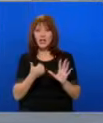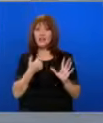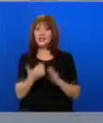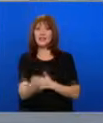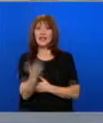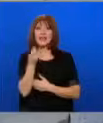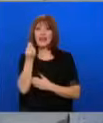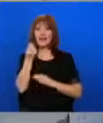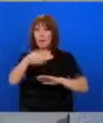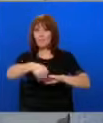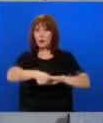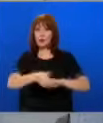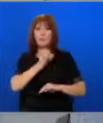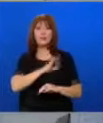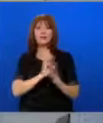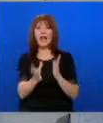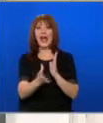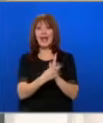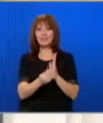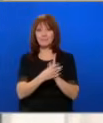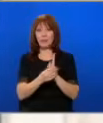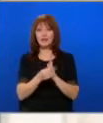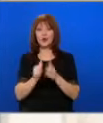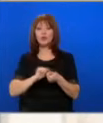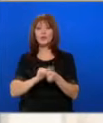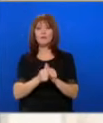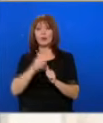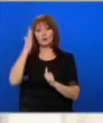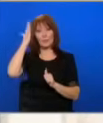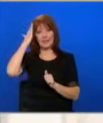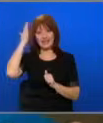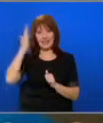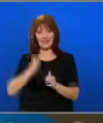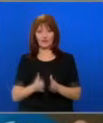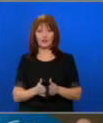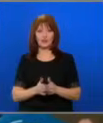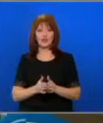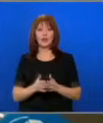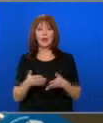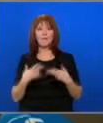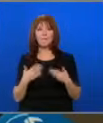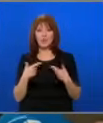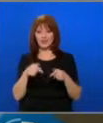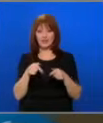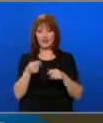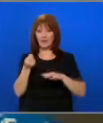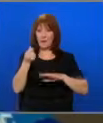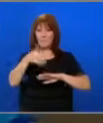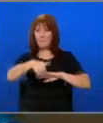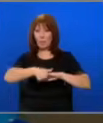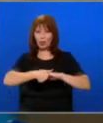000 лева подкуп получил експерт от Спортното министерство. Поискан е този подкуп